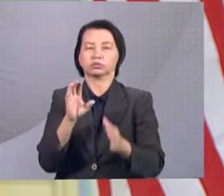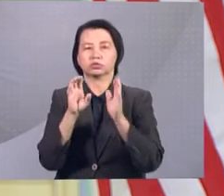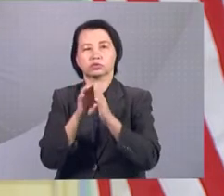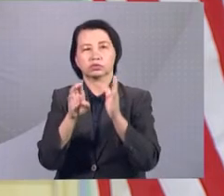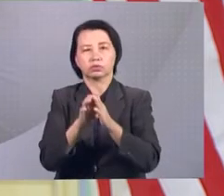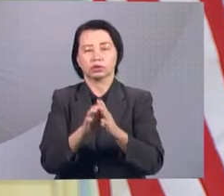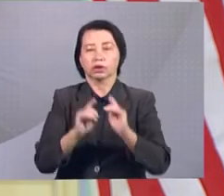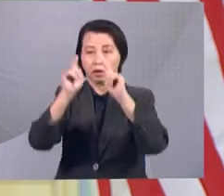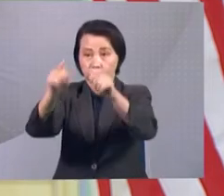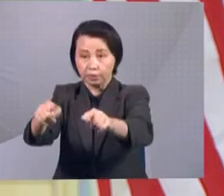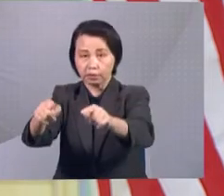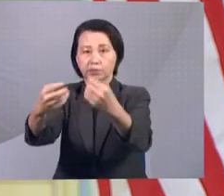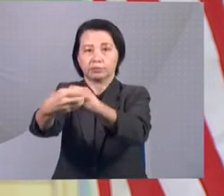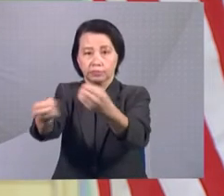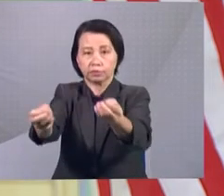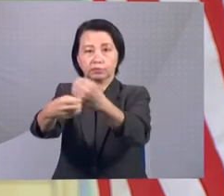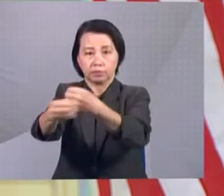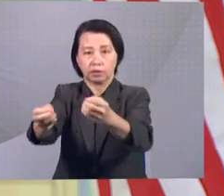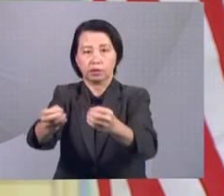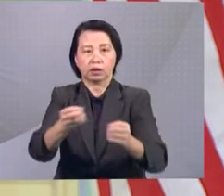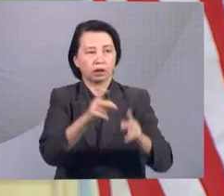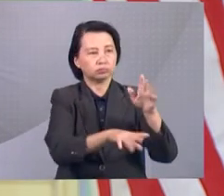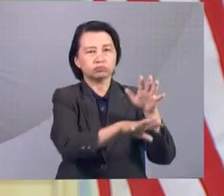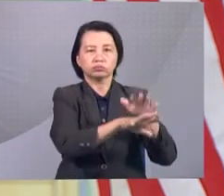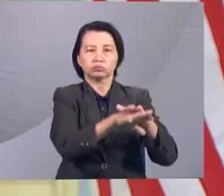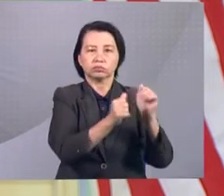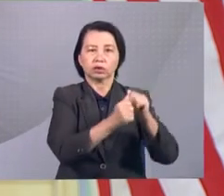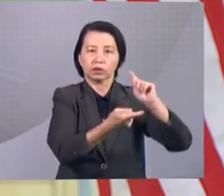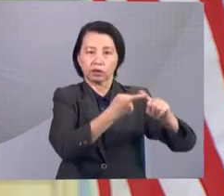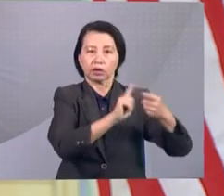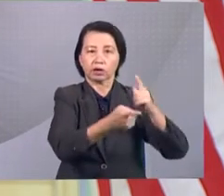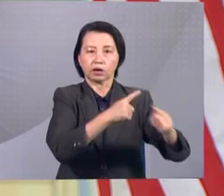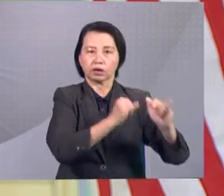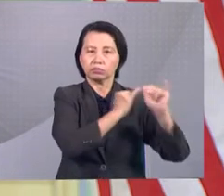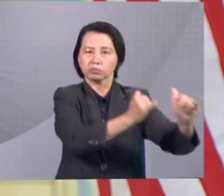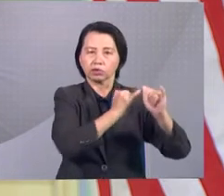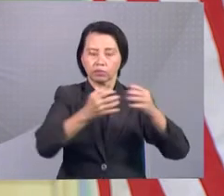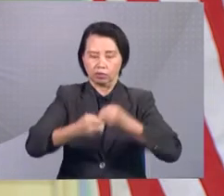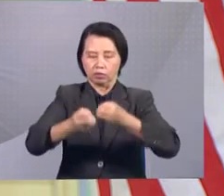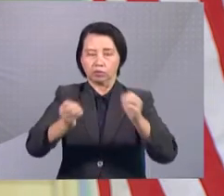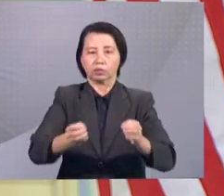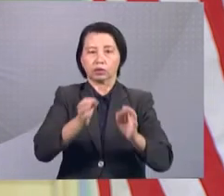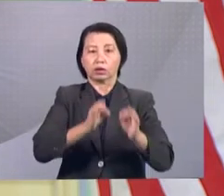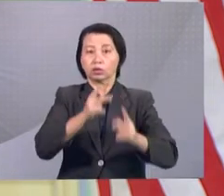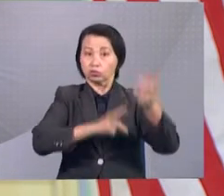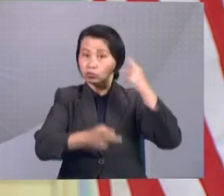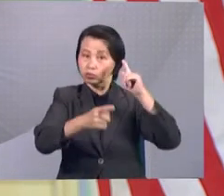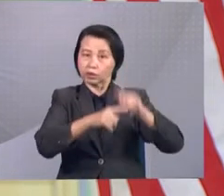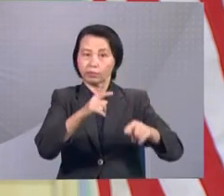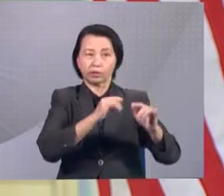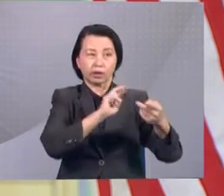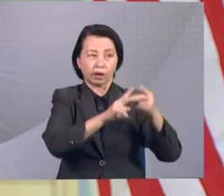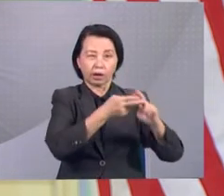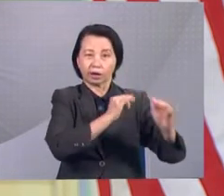ke pejabat ada full-hd beramai-ramai dengan Rakan sekerja bat mereka kalau dulu tidak dibenarkan